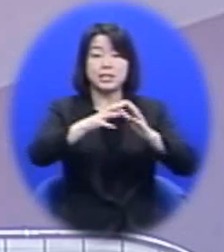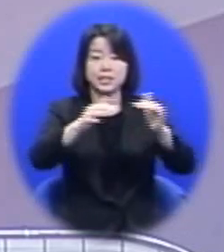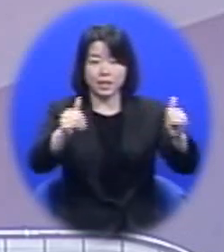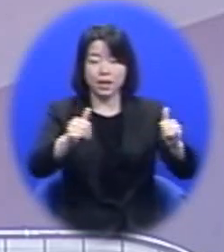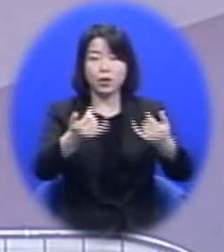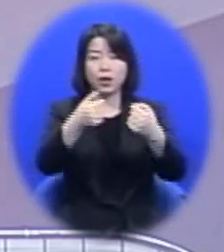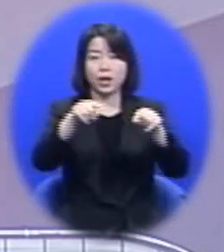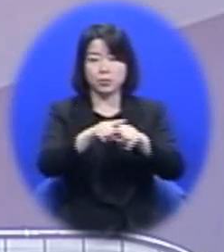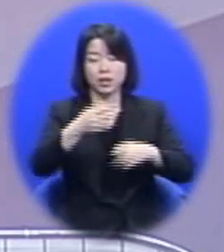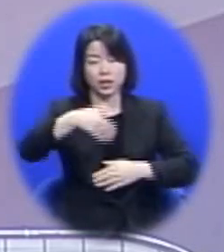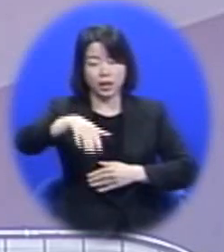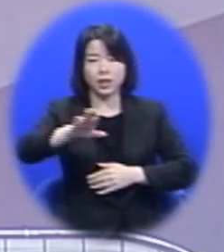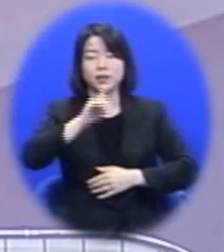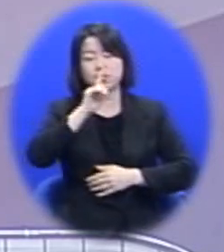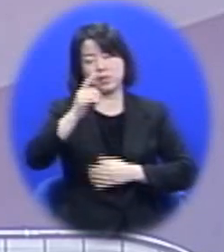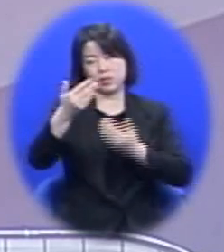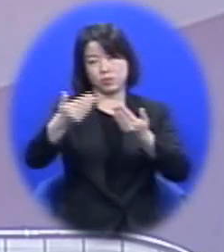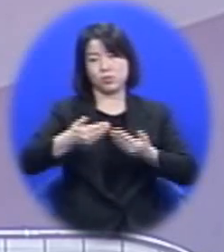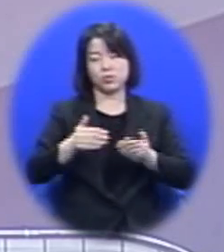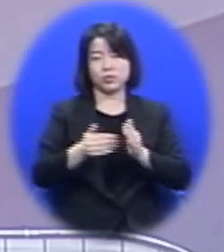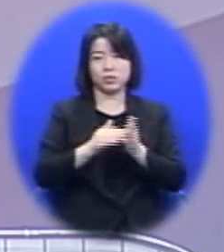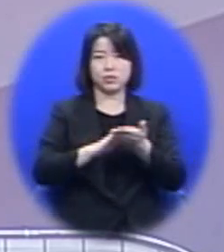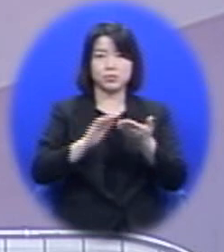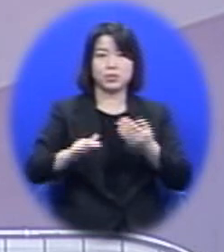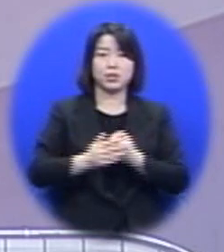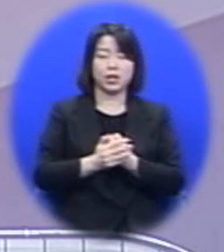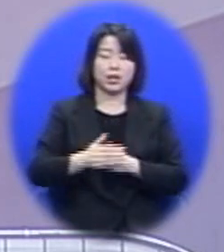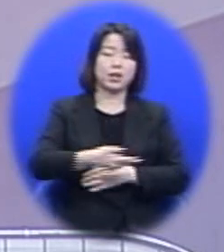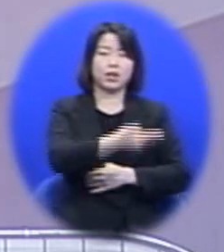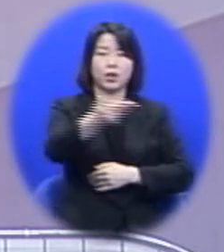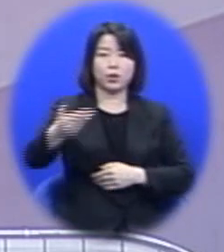가겠다고 말씀하셨습니다. 여러분